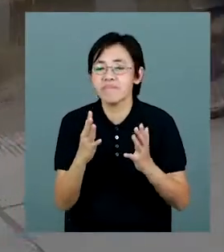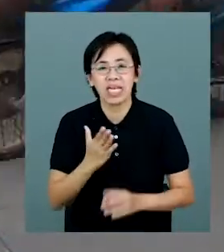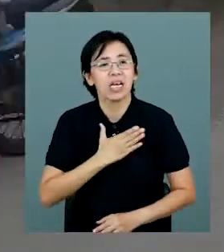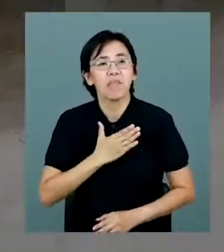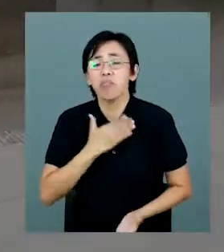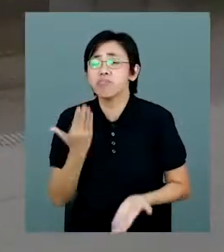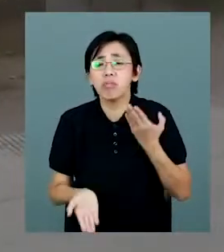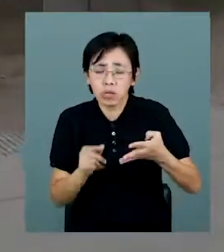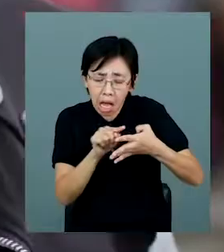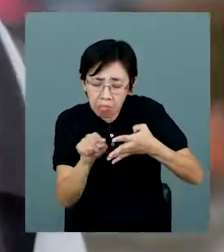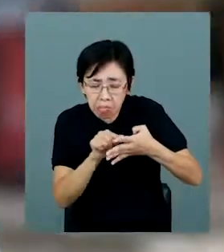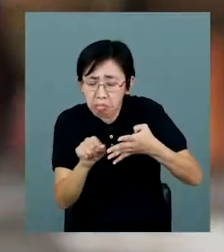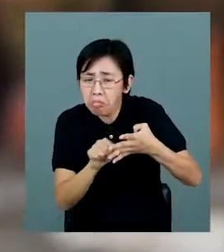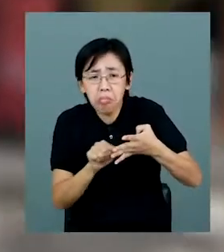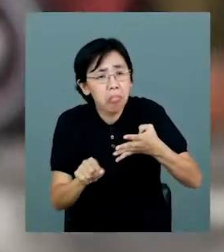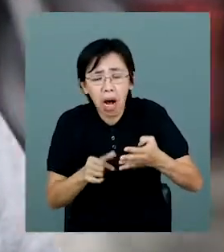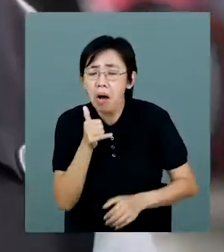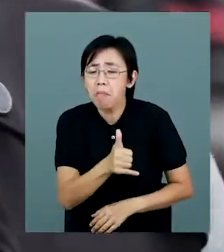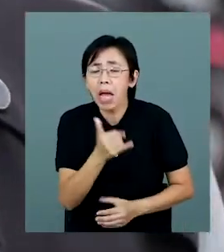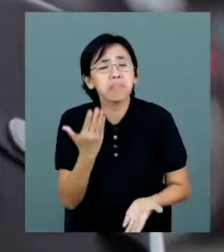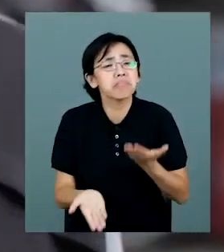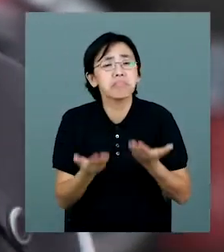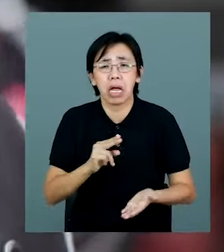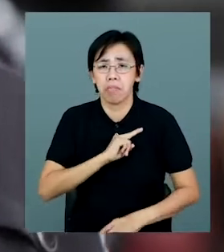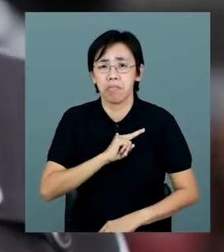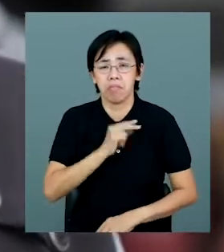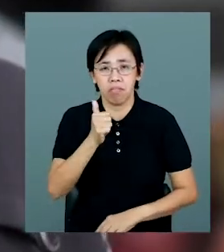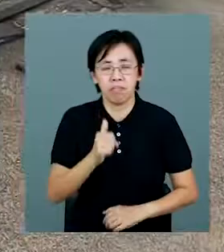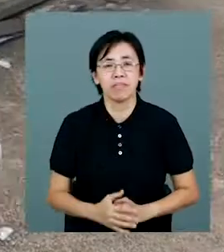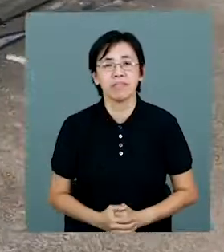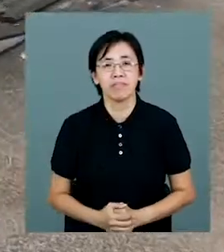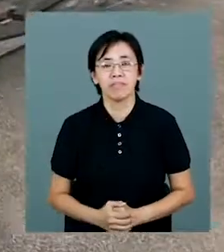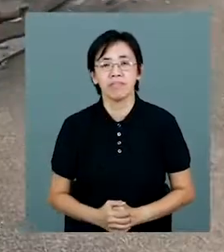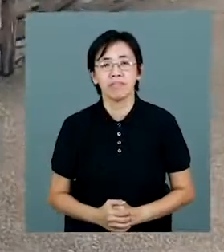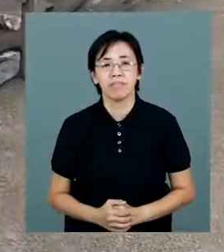ครับผมสามารถที่จะลงไปได้เลยครับผม